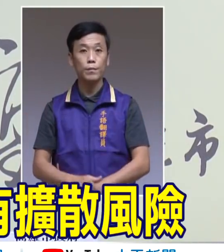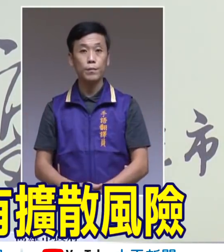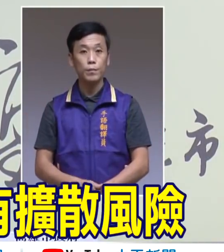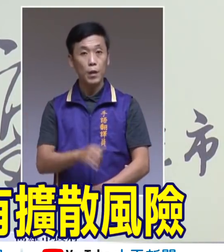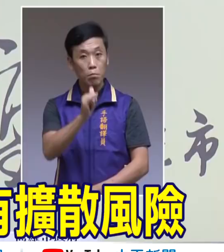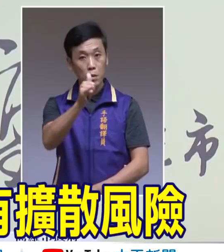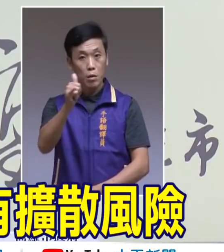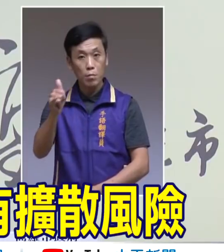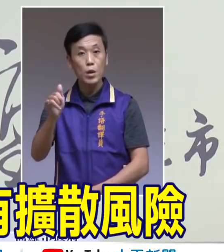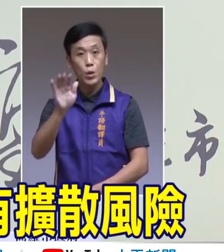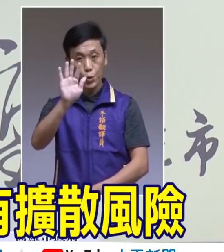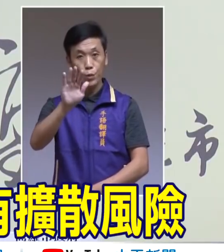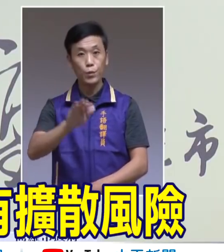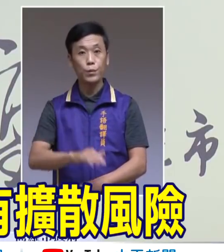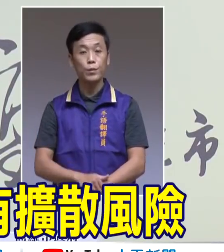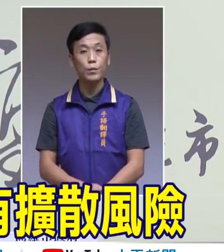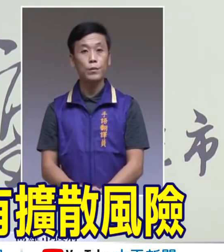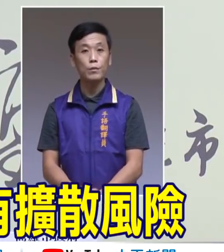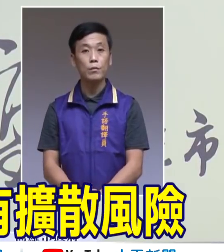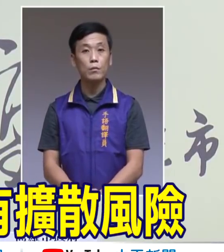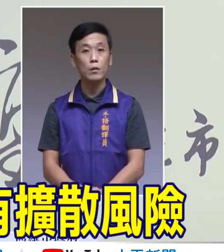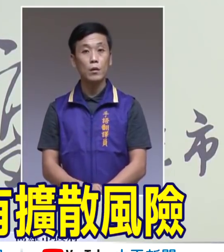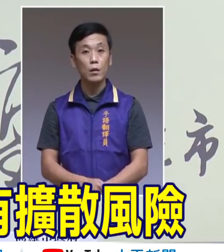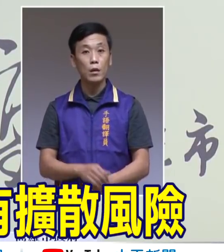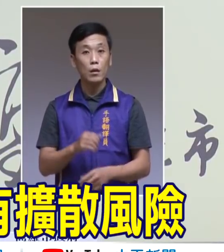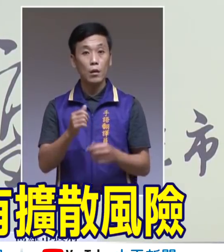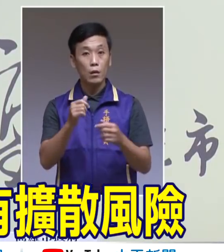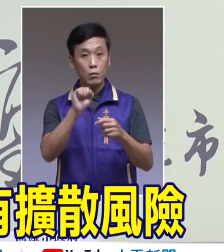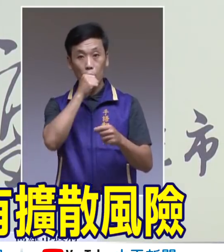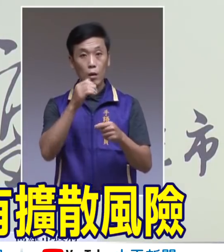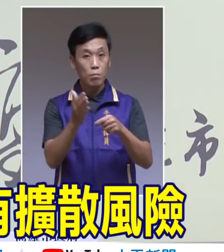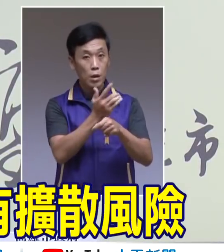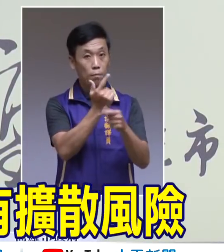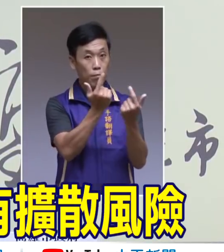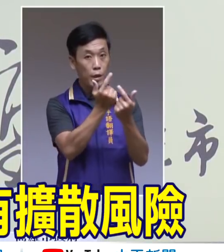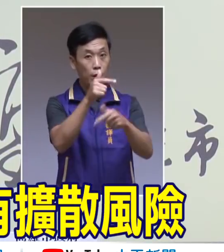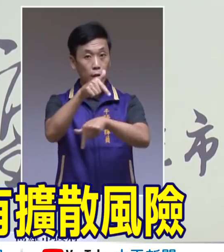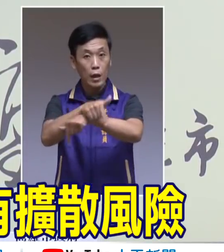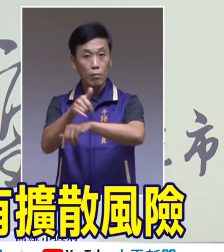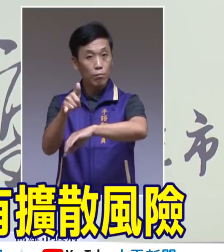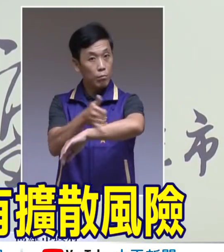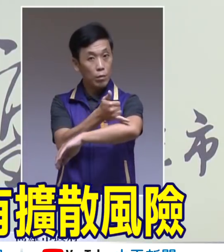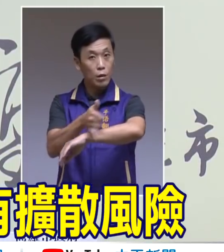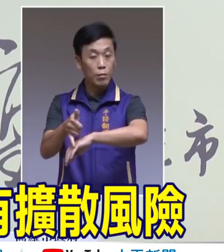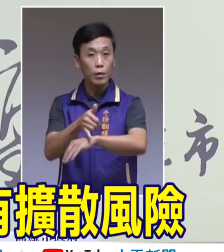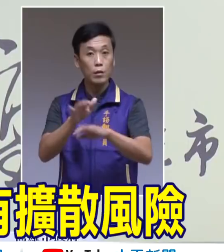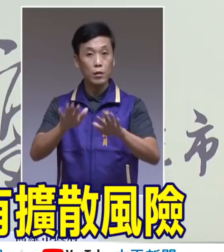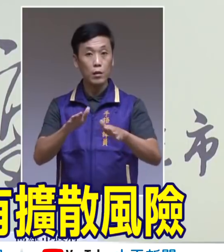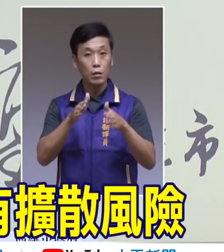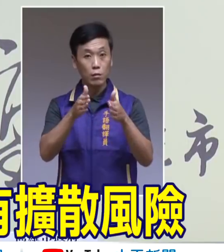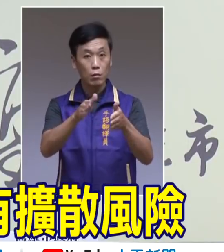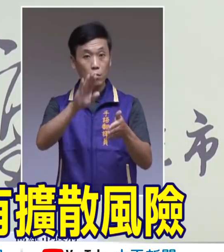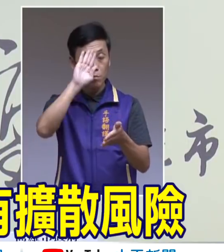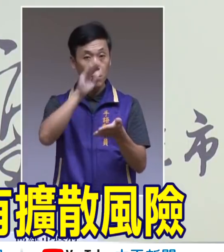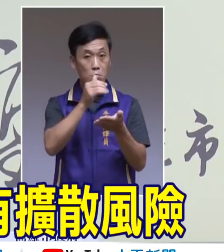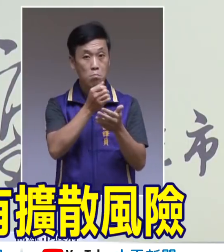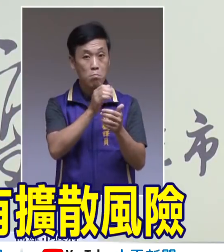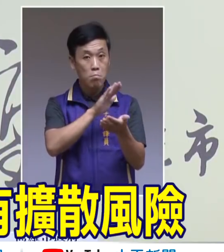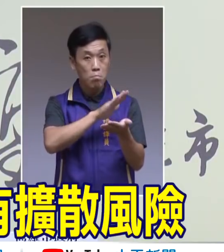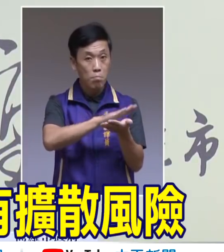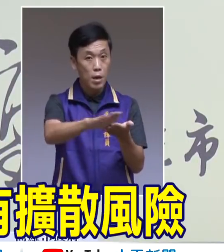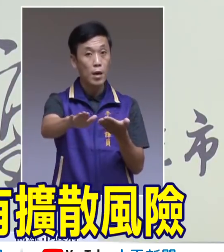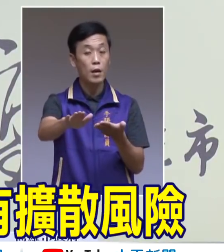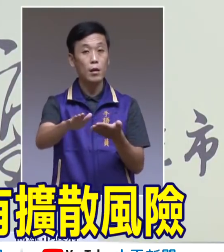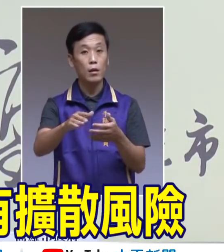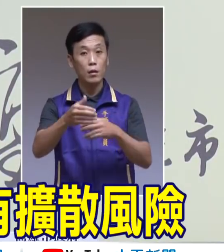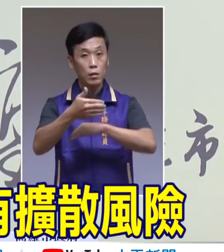移动的一个足迹，所以南北的移动啊，对于啊现在已经啊清零的啊县市，大部分的